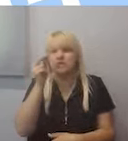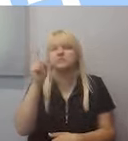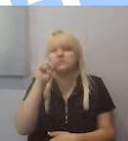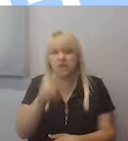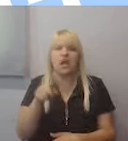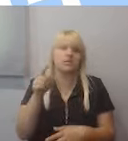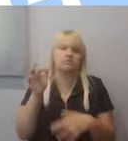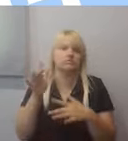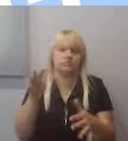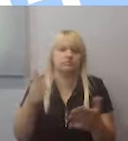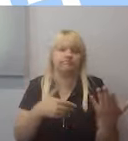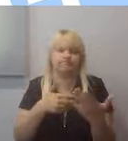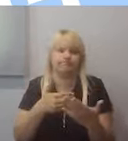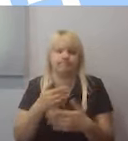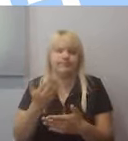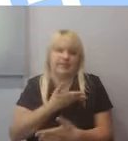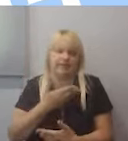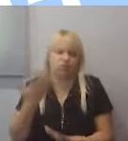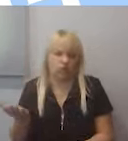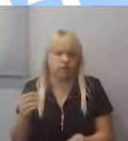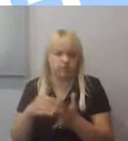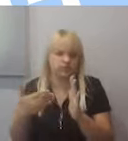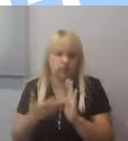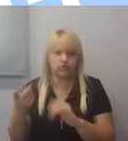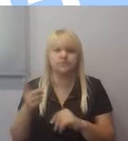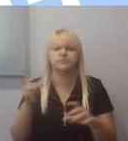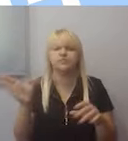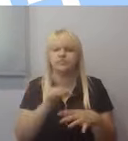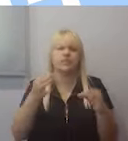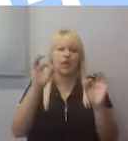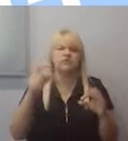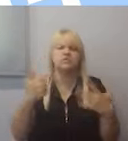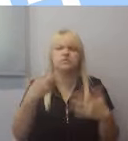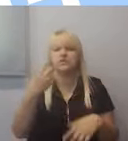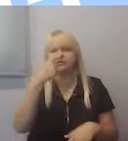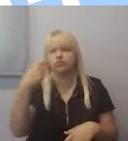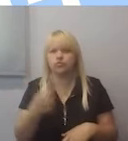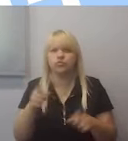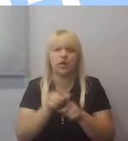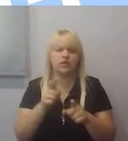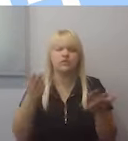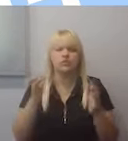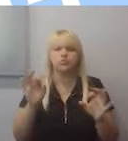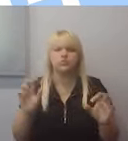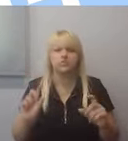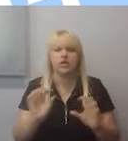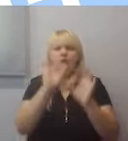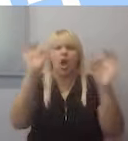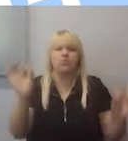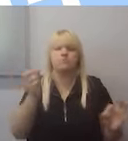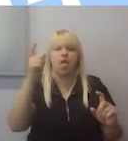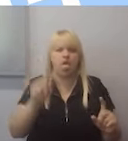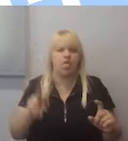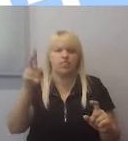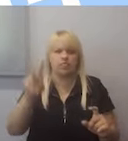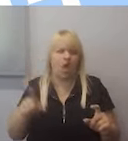visur ir šīs te pirmās 72 stundas un varbūt pirmie mēneši it sevišķi tik liela mēroga